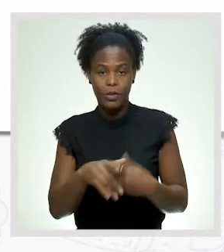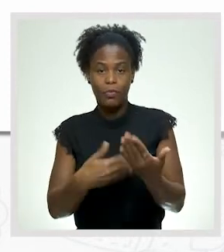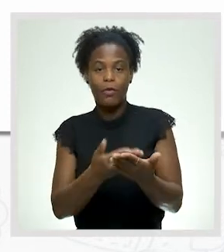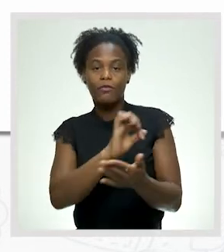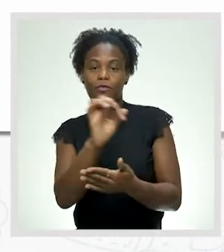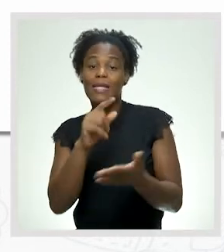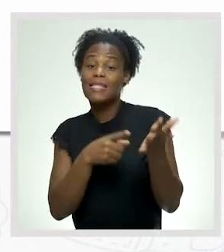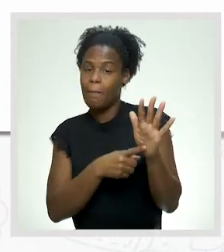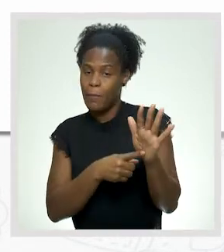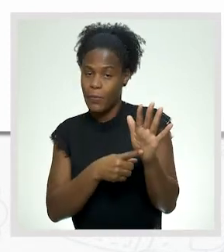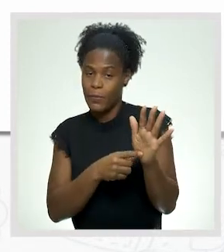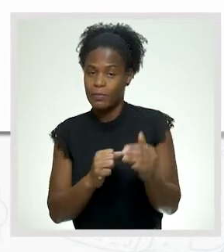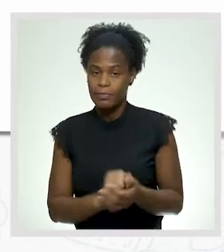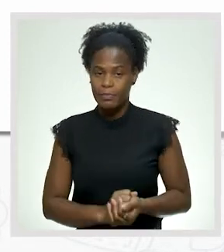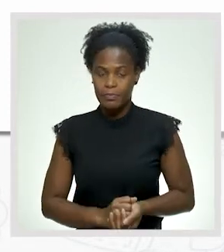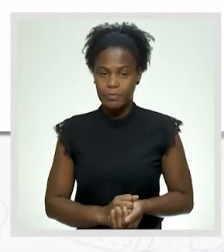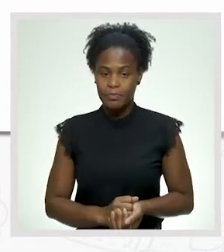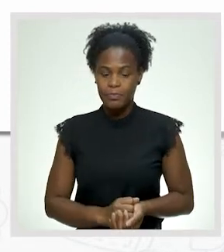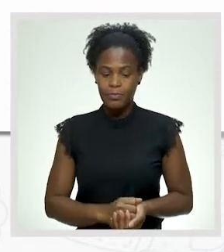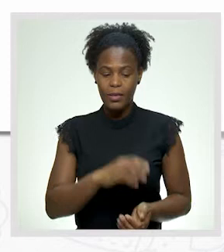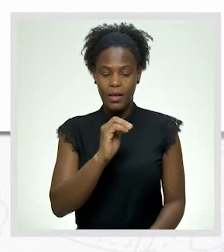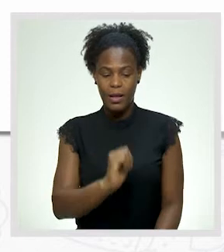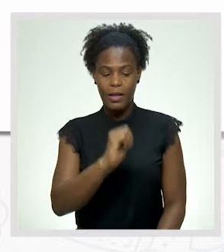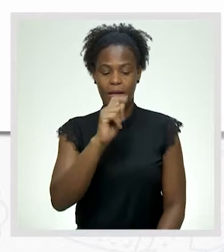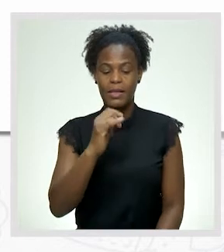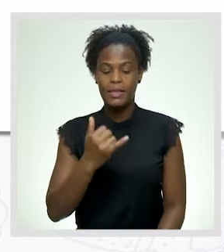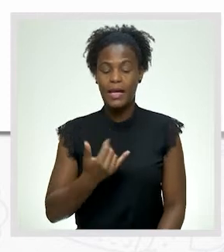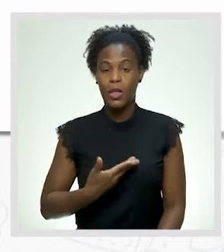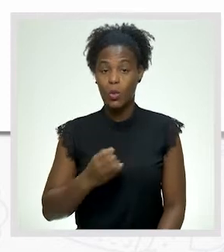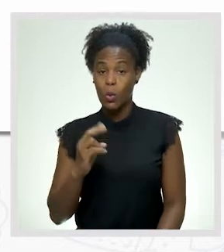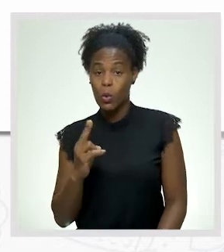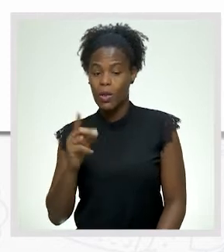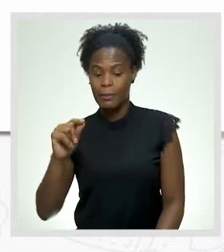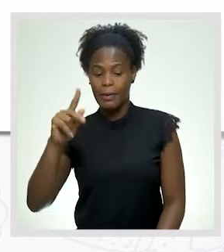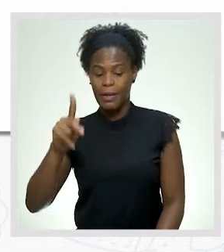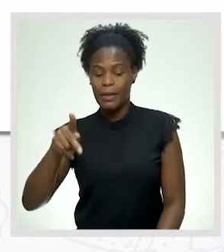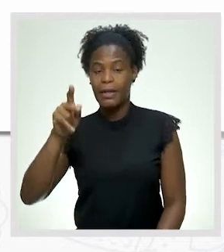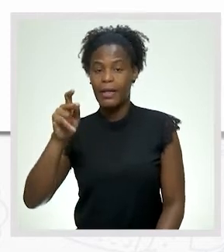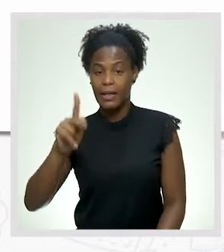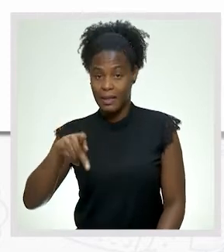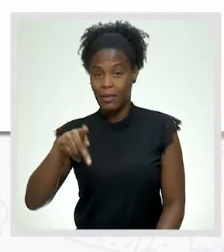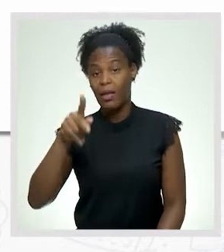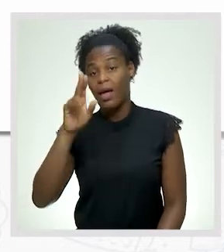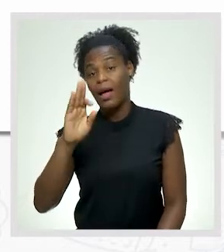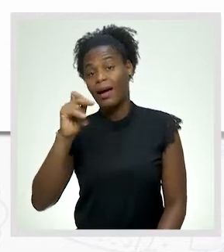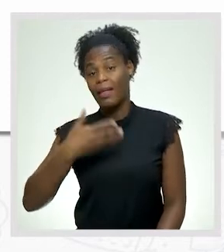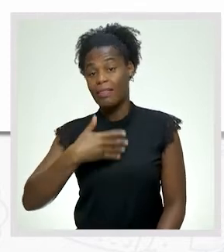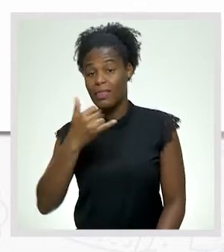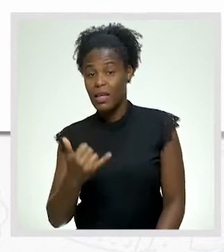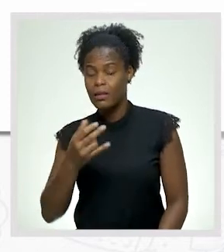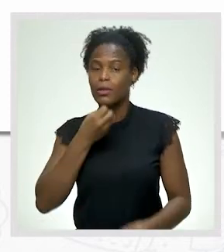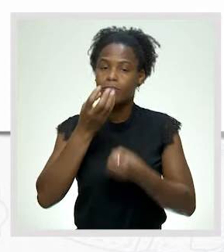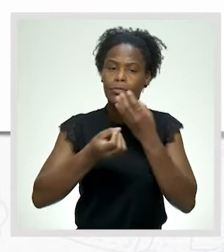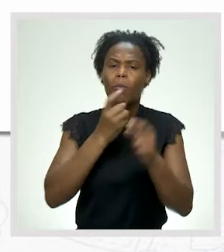exemple. Donc, Seydou et Kadi nous ont raconté pourquoi ils avaient quitté